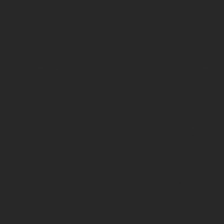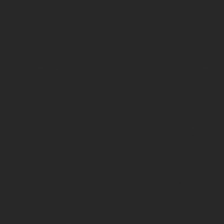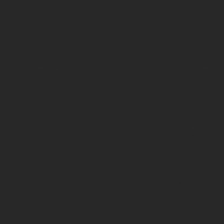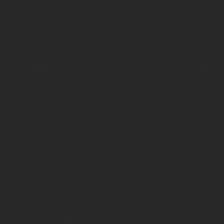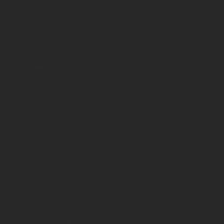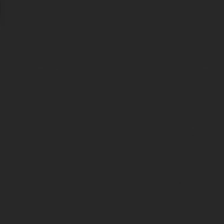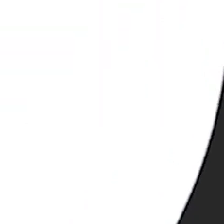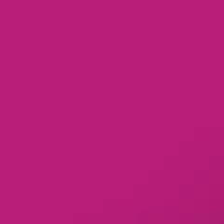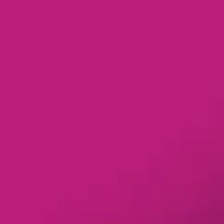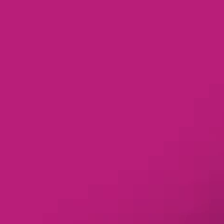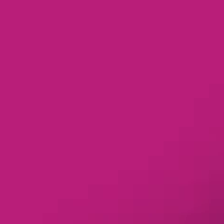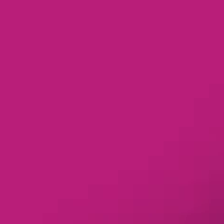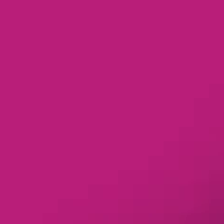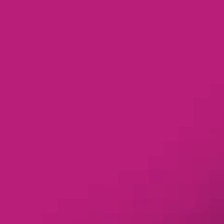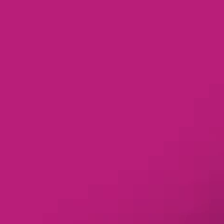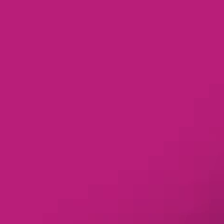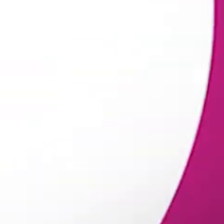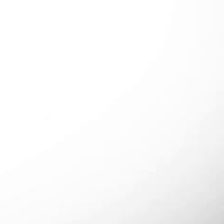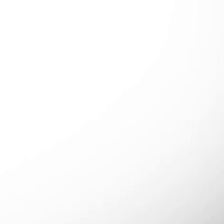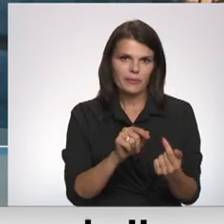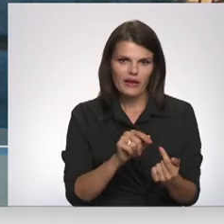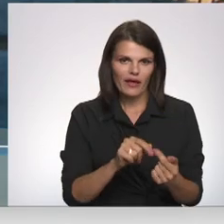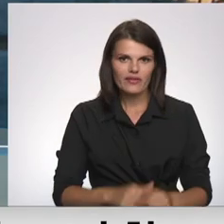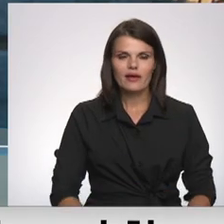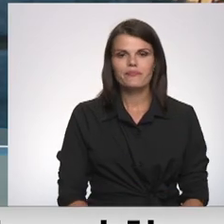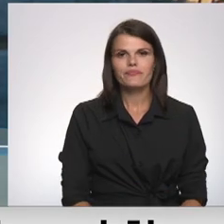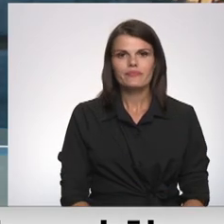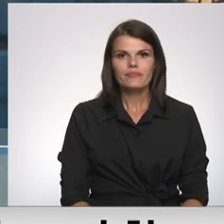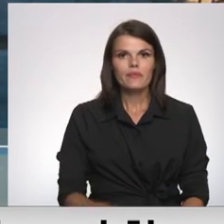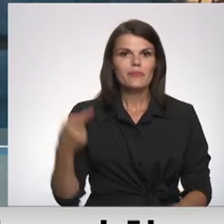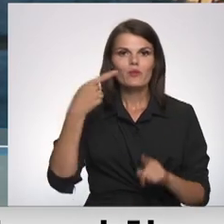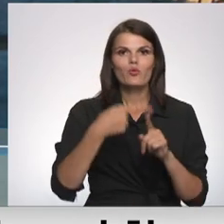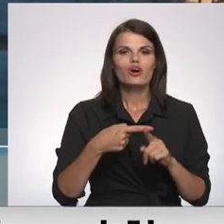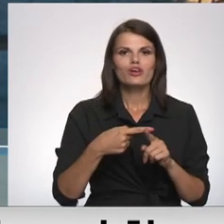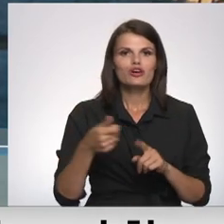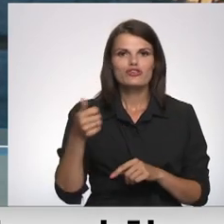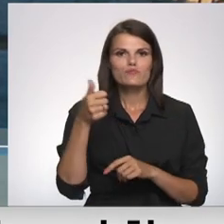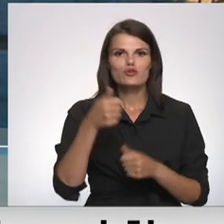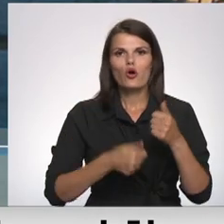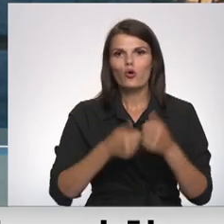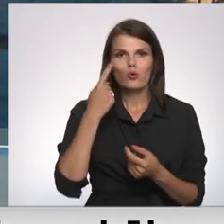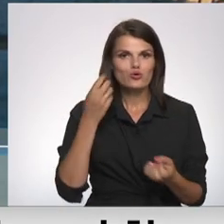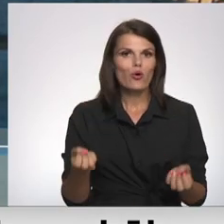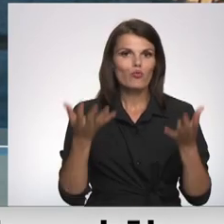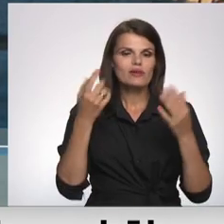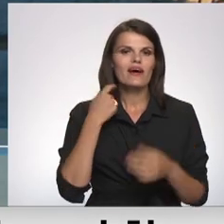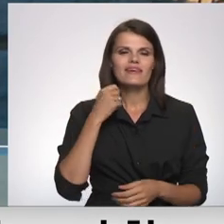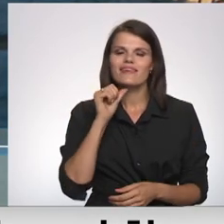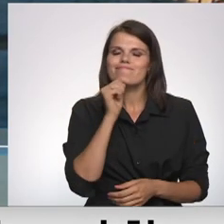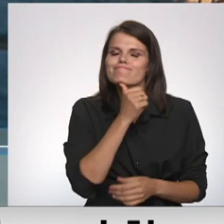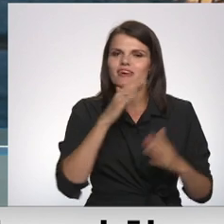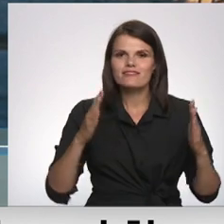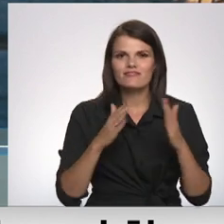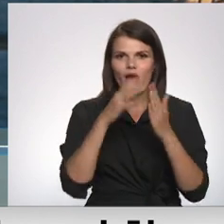Re, viss ēters ir te! Pirmo reizi īpašā konkursā noskaidrota Rīgas gardākā